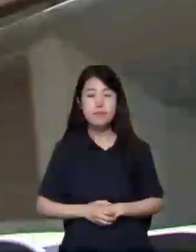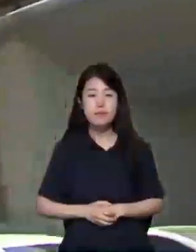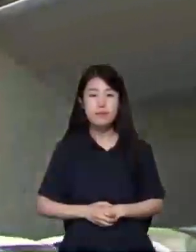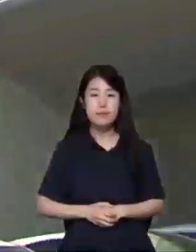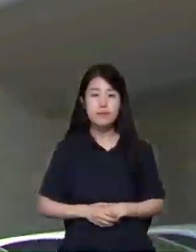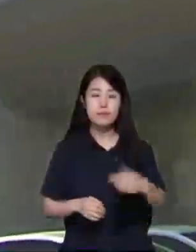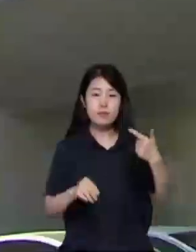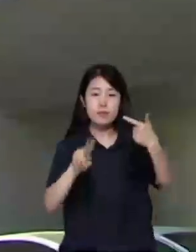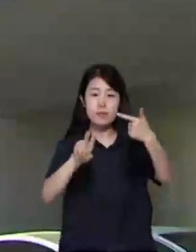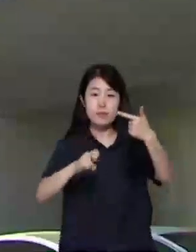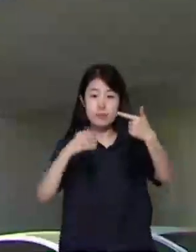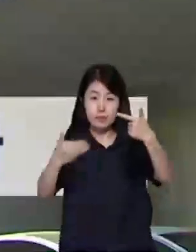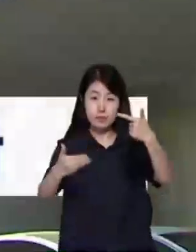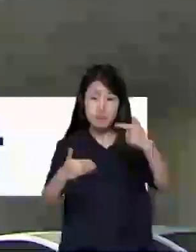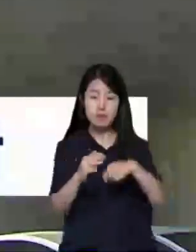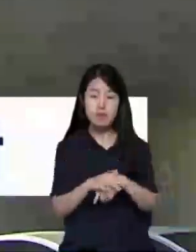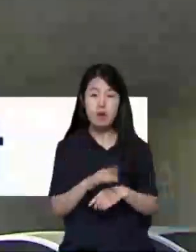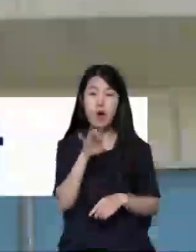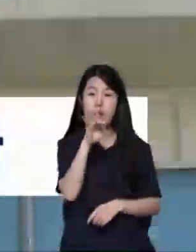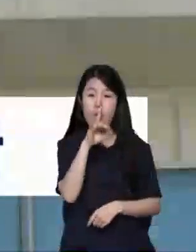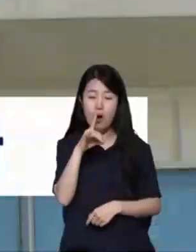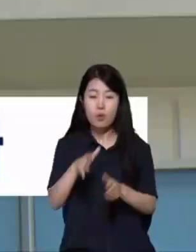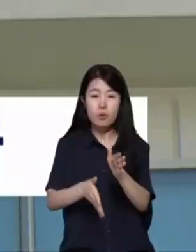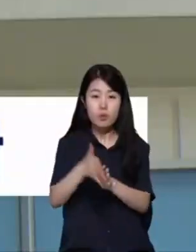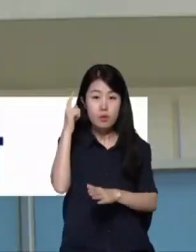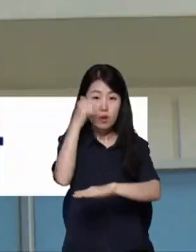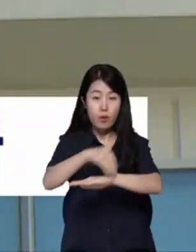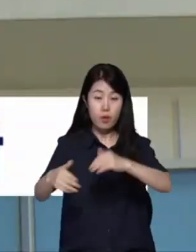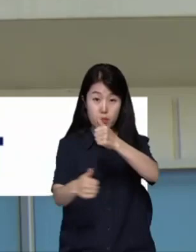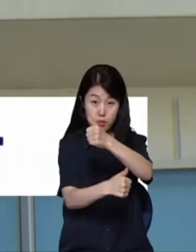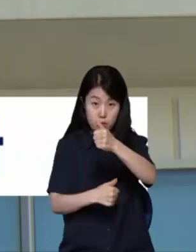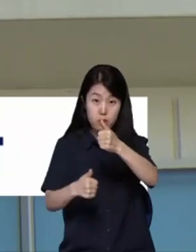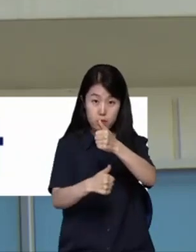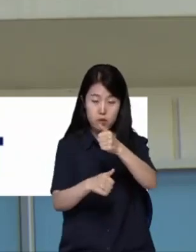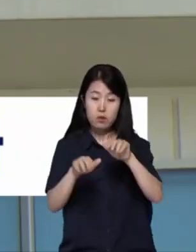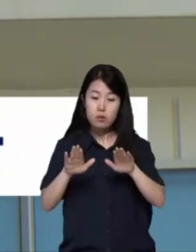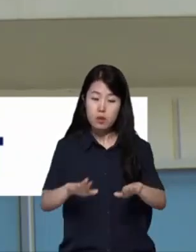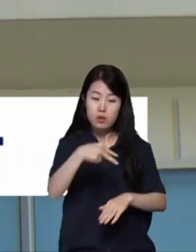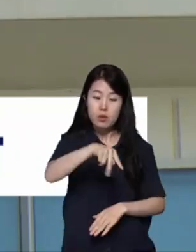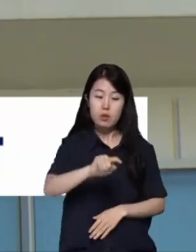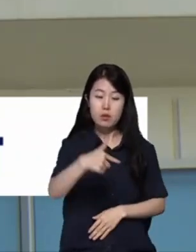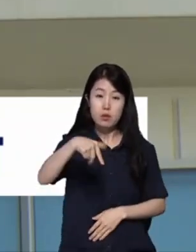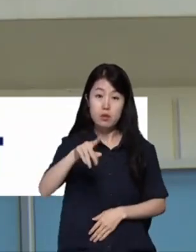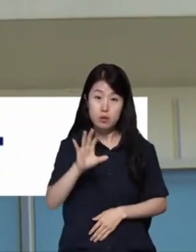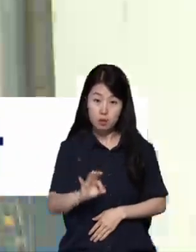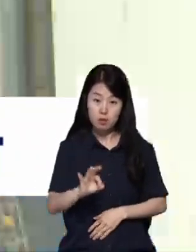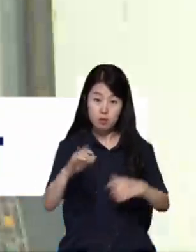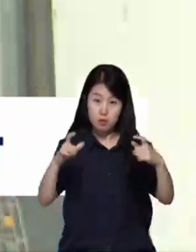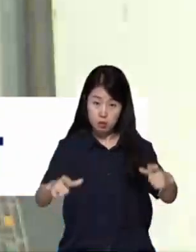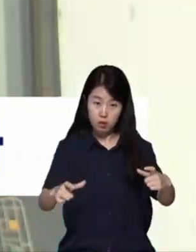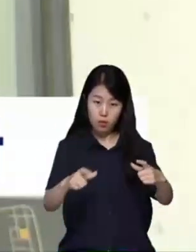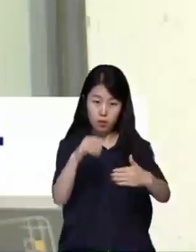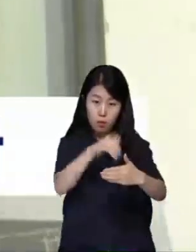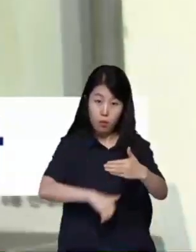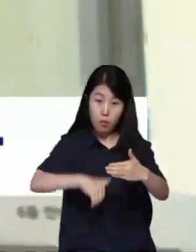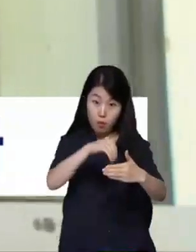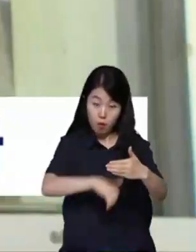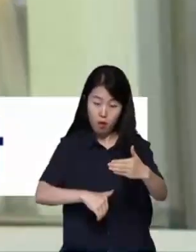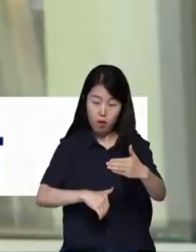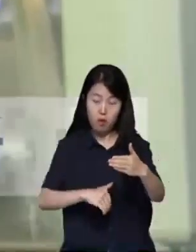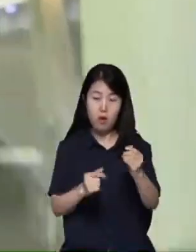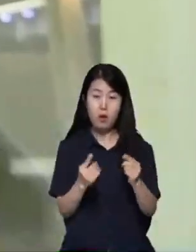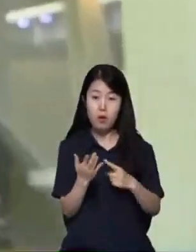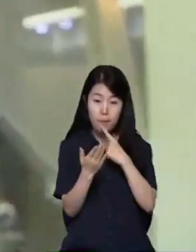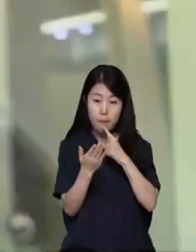지난달 29일 국토교통부 중앙도시계획위원회는 lh까지 하는 광주산정 공공주택 지구사업을 조건부로